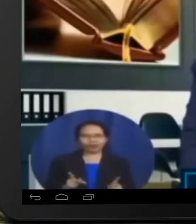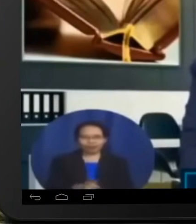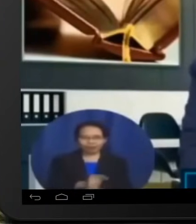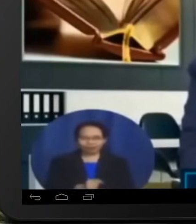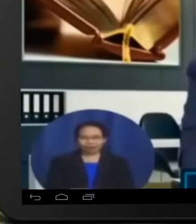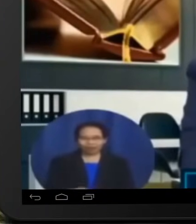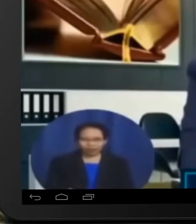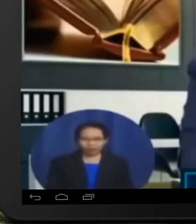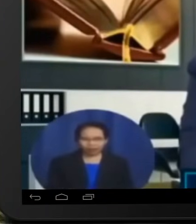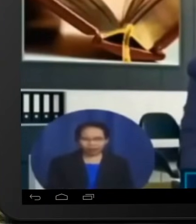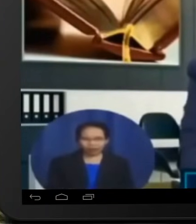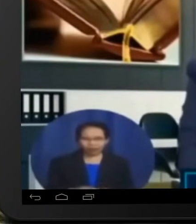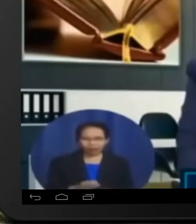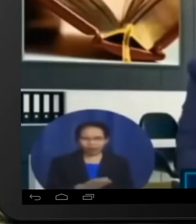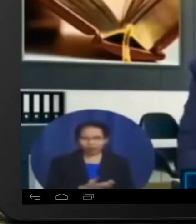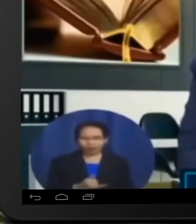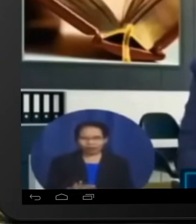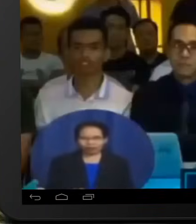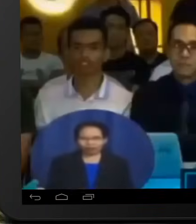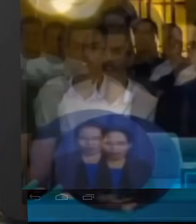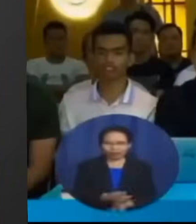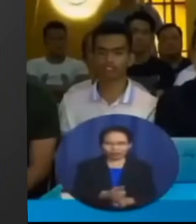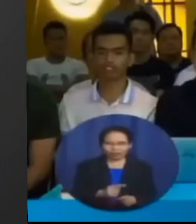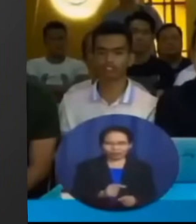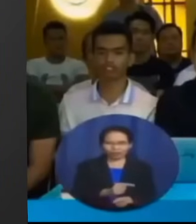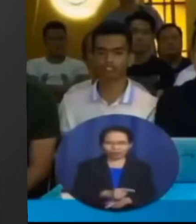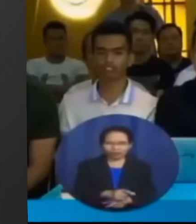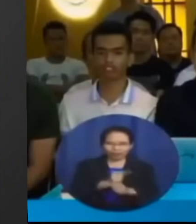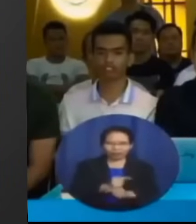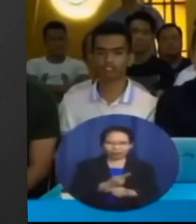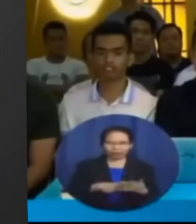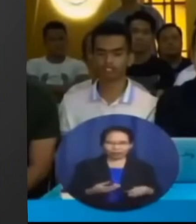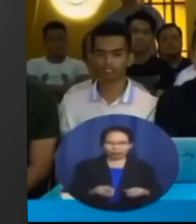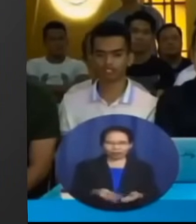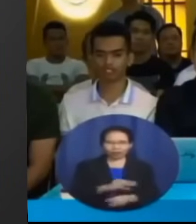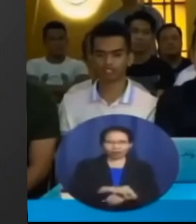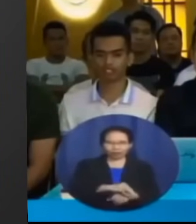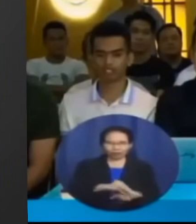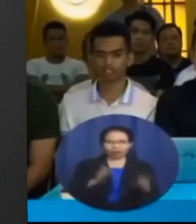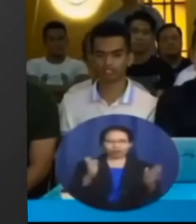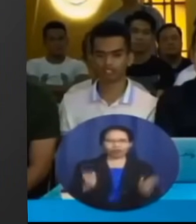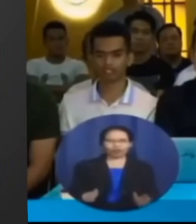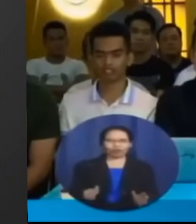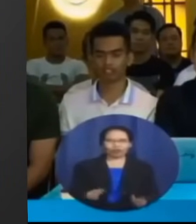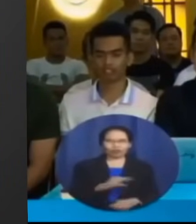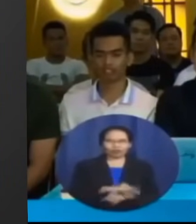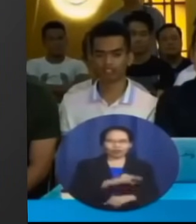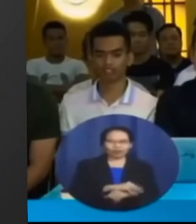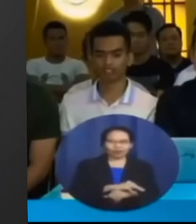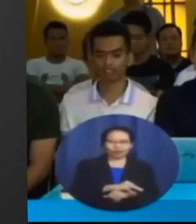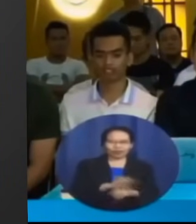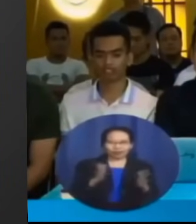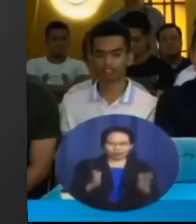Pabawiin nila yung binigay nila sa ministro. Yep. Merong ganon. Sabi ni San Pedro, sa